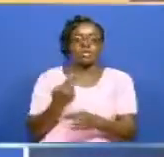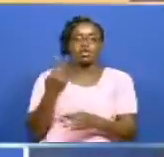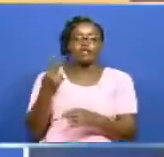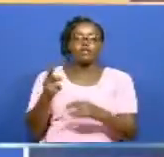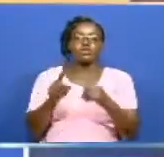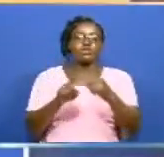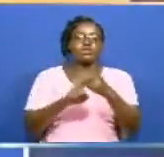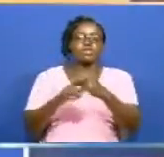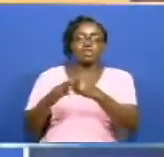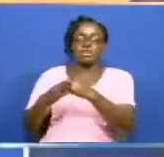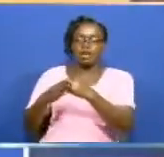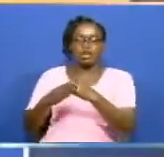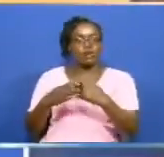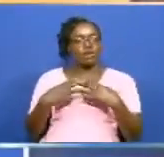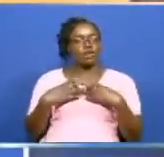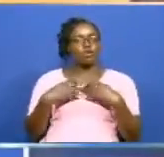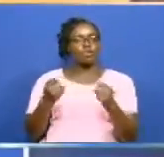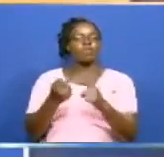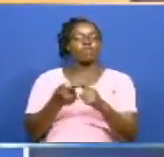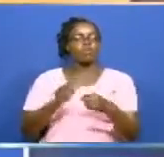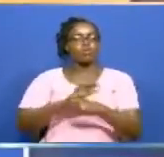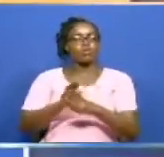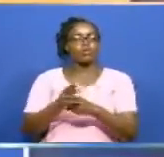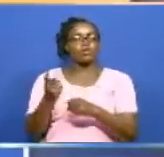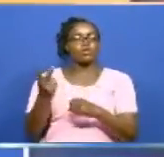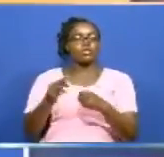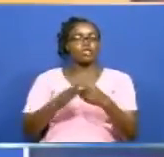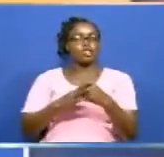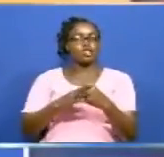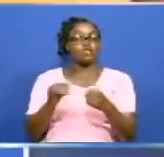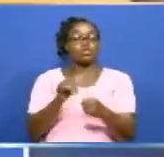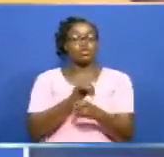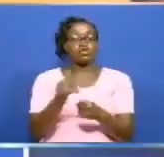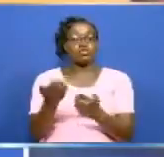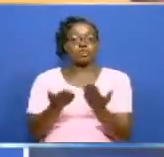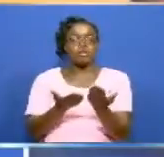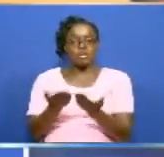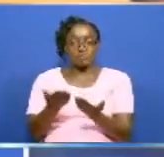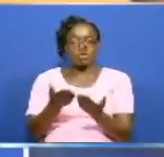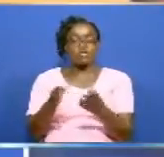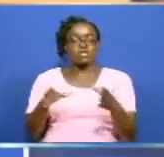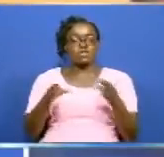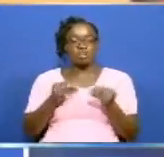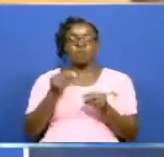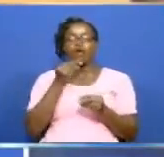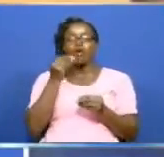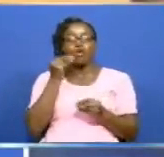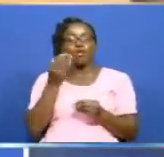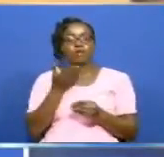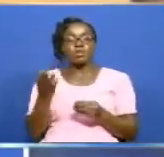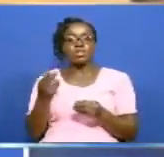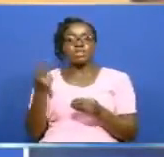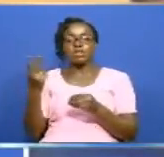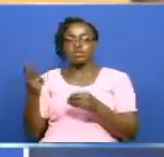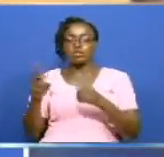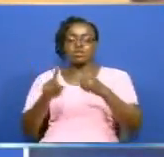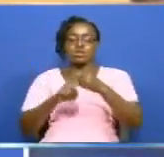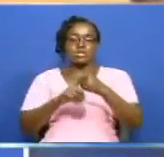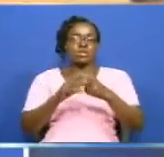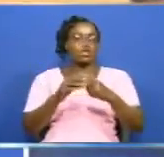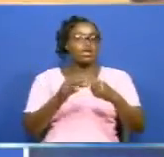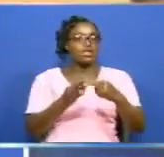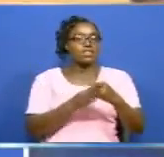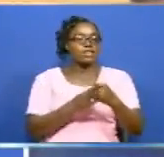296 walipona ugonjwa huo, 28 wakiwa miongoni mwa wale wanaohudumiwa wakiwa nyumbani na 268 wakiruhusiwa kuondoka